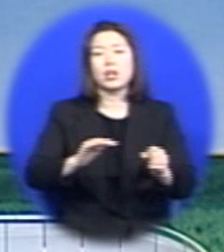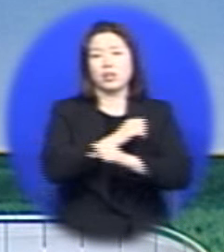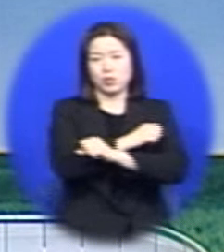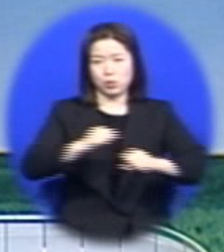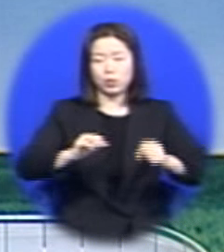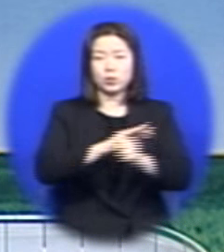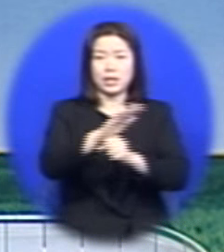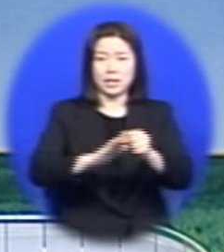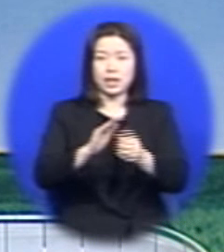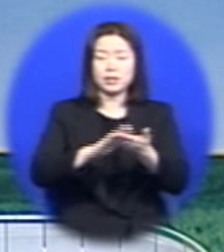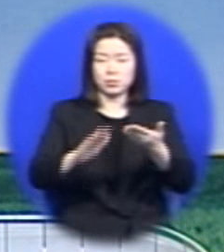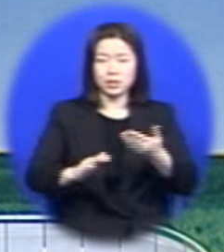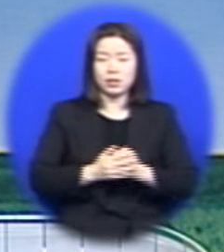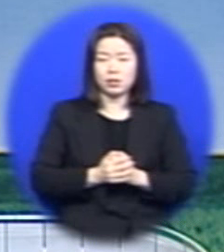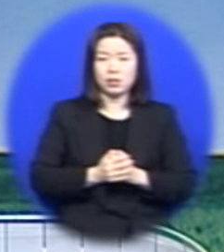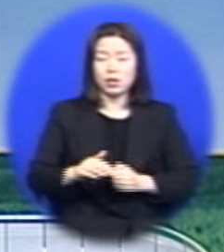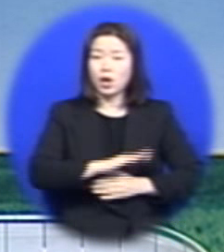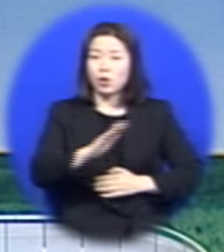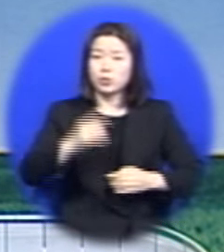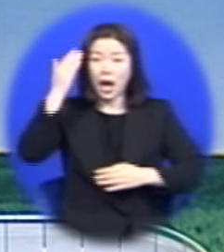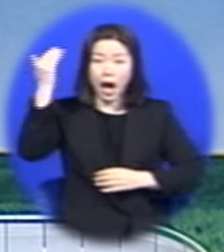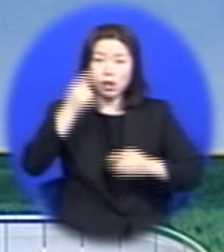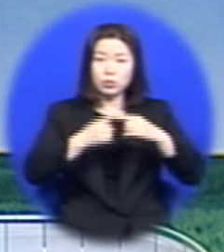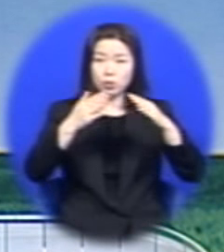우리 한국 교회도 손양원 목사님,